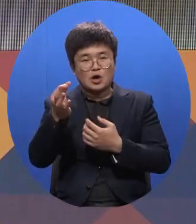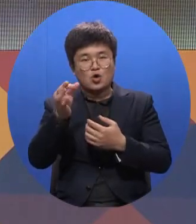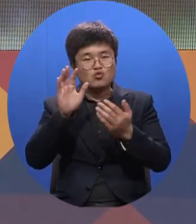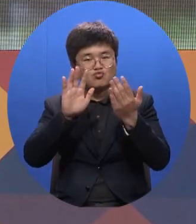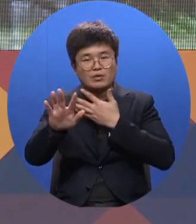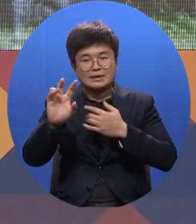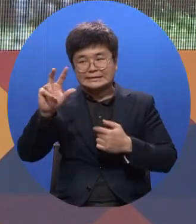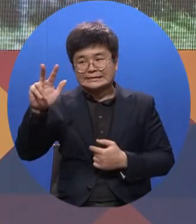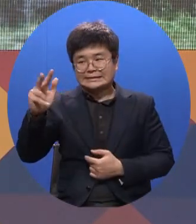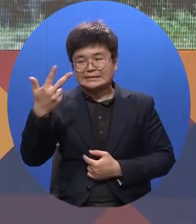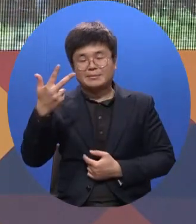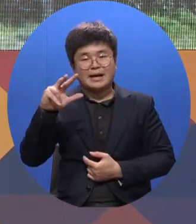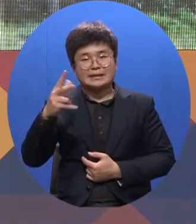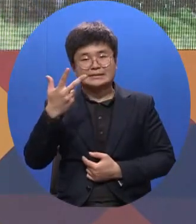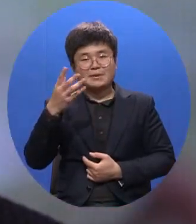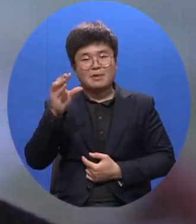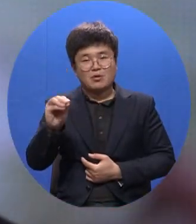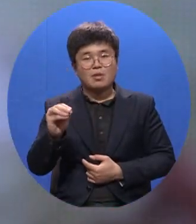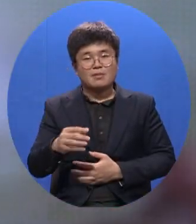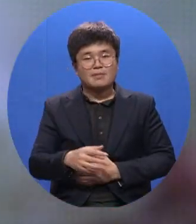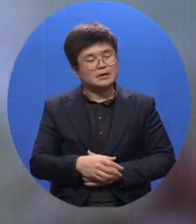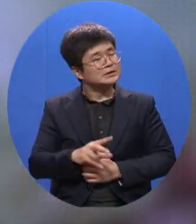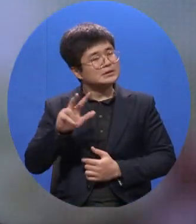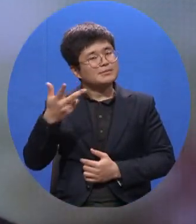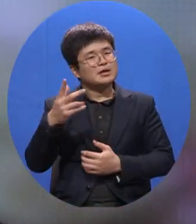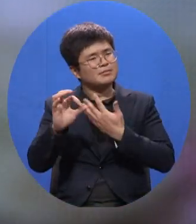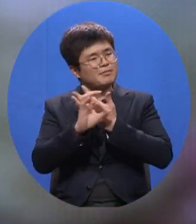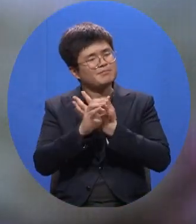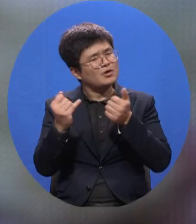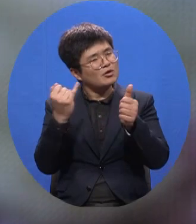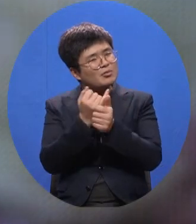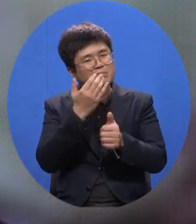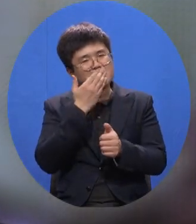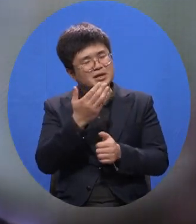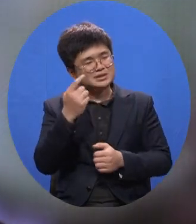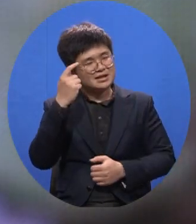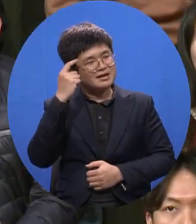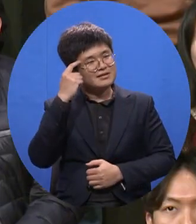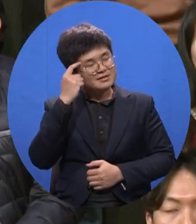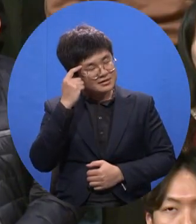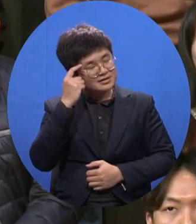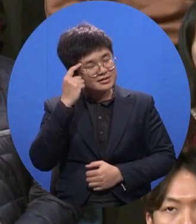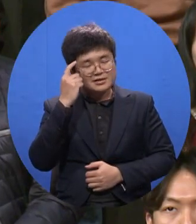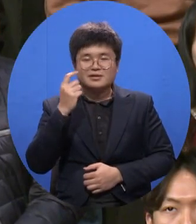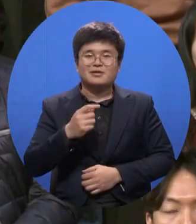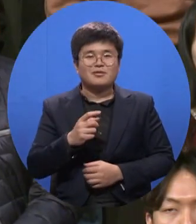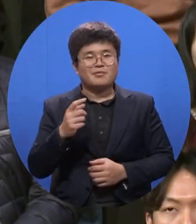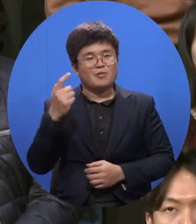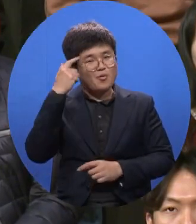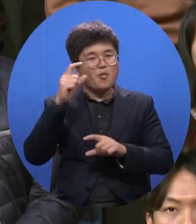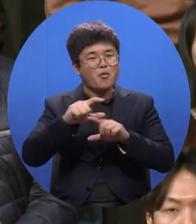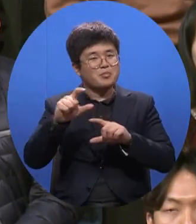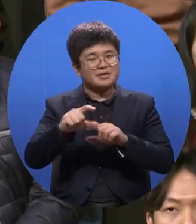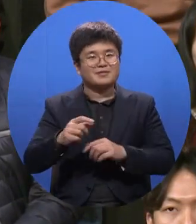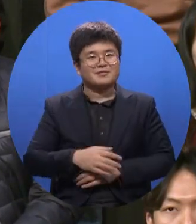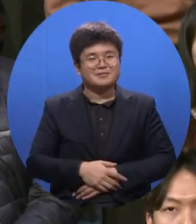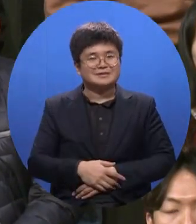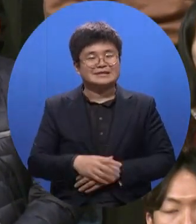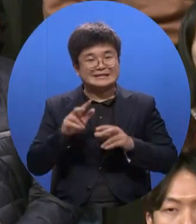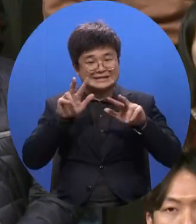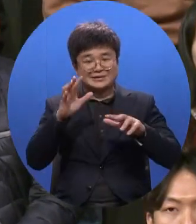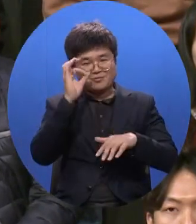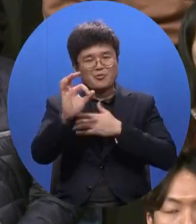그러면 700만원 2명 그래도 결혼할 수 있을지 아니까 라고 생각했어요 지금 지도로 보면 바보가